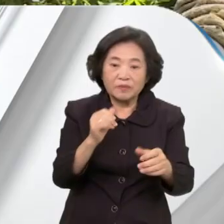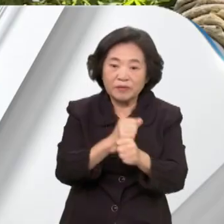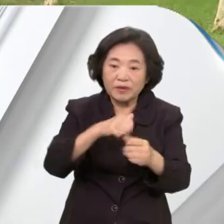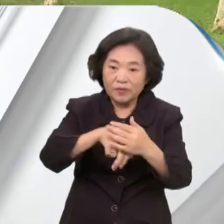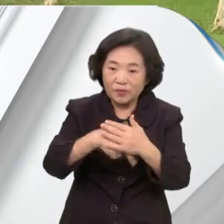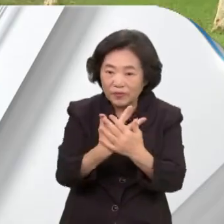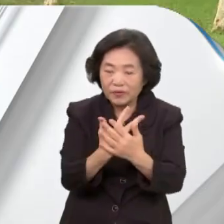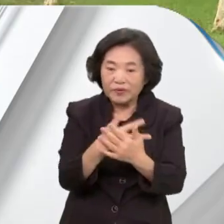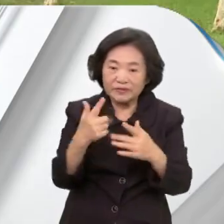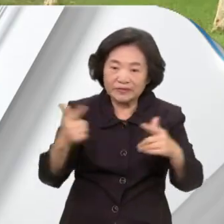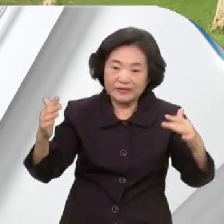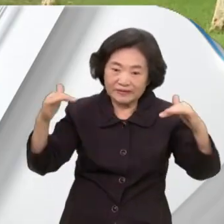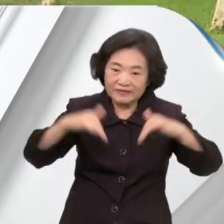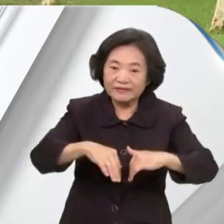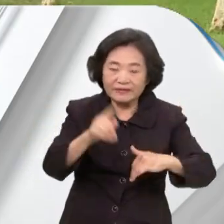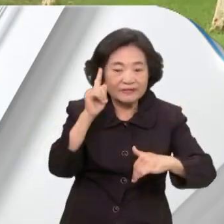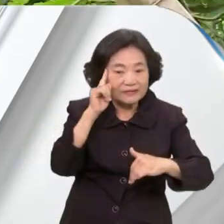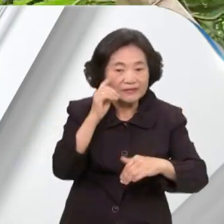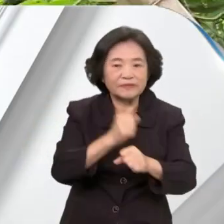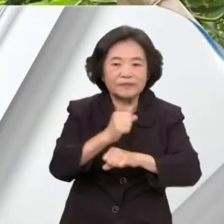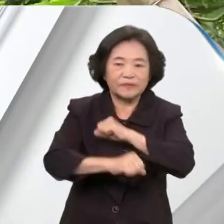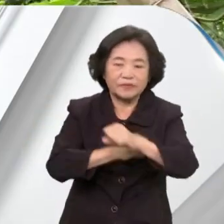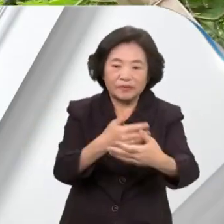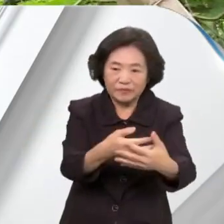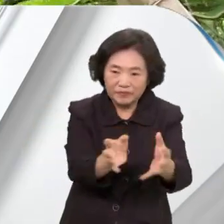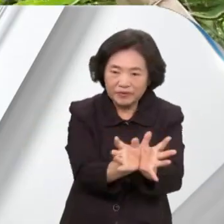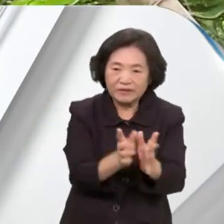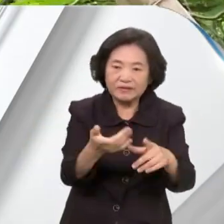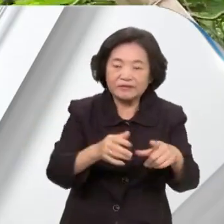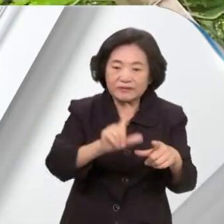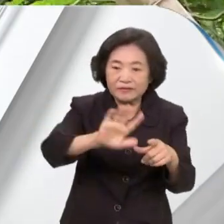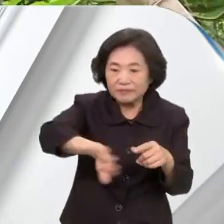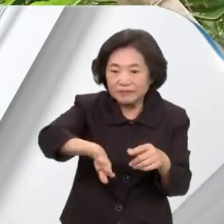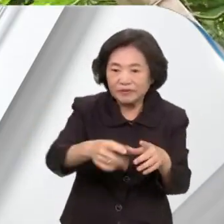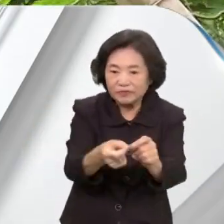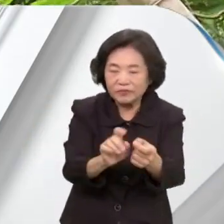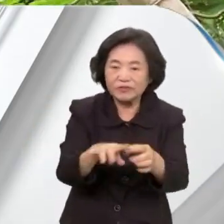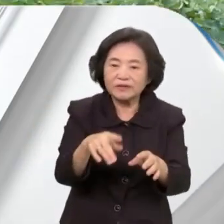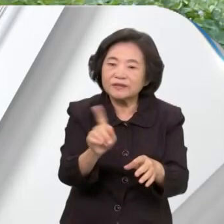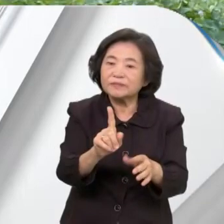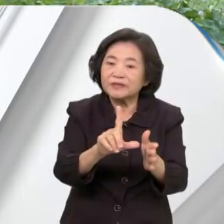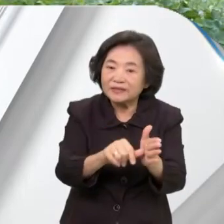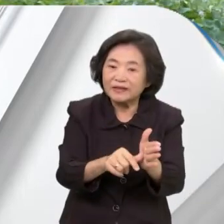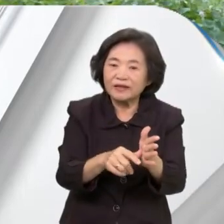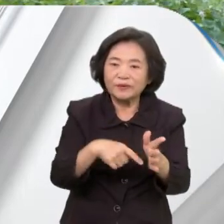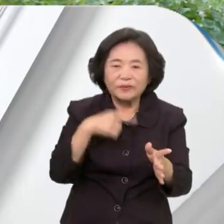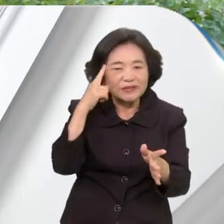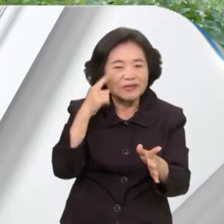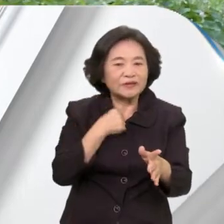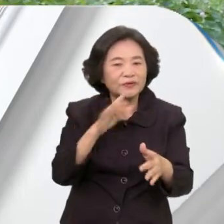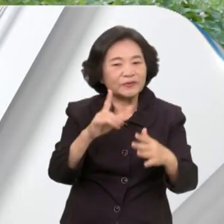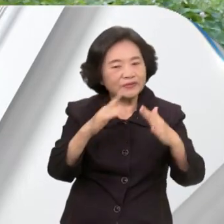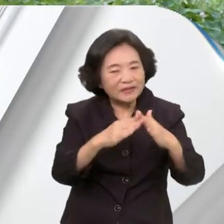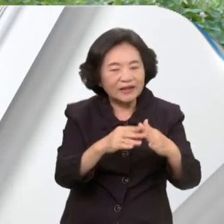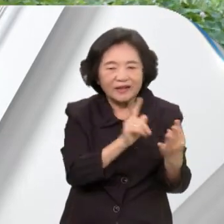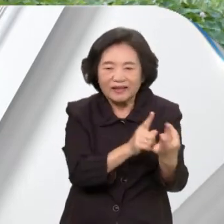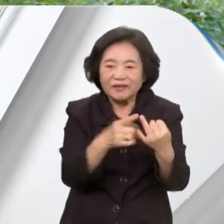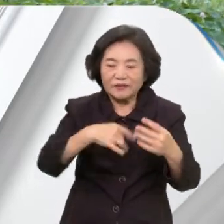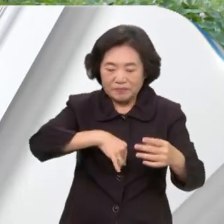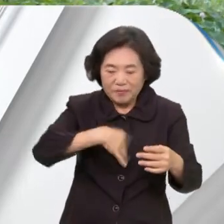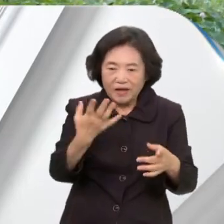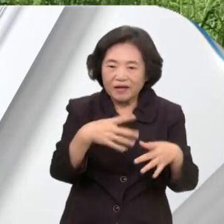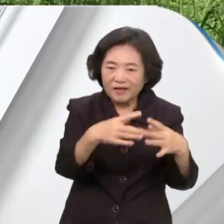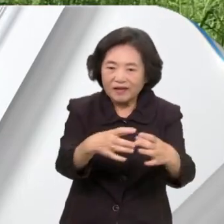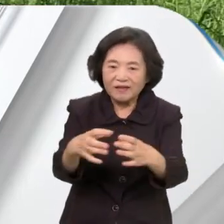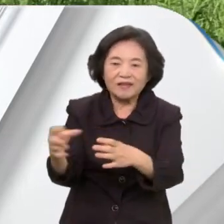单地方向前进表示，爱来站保留的慈善太平堂巡行的马克思节，我想要有一个沃一条自然素材作